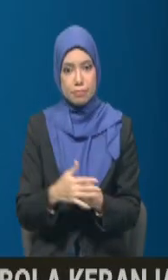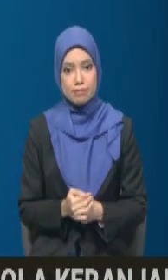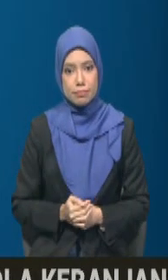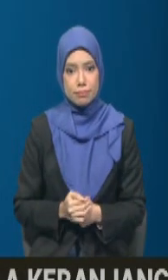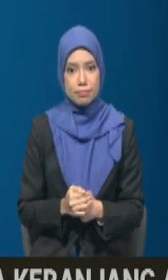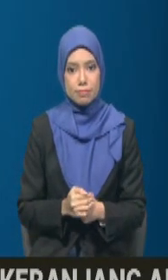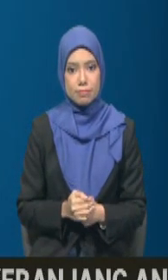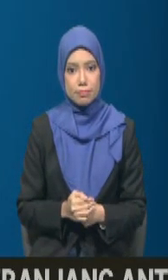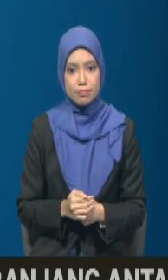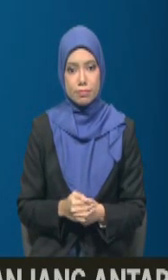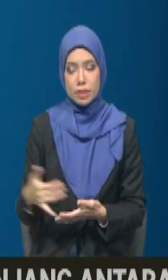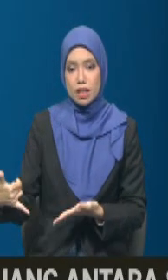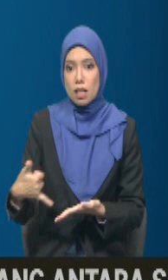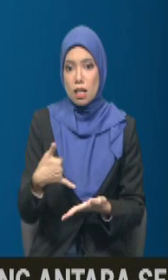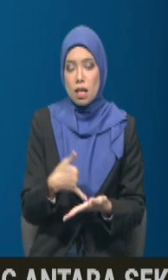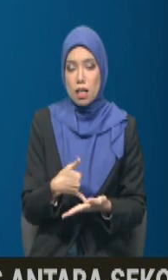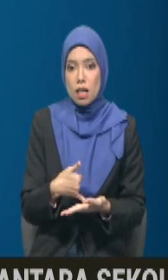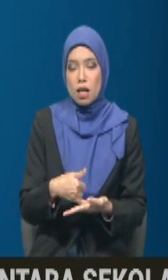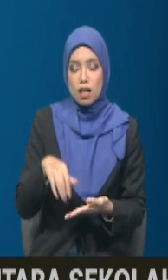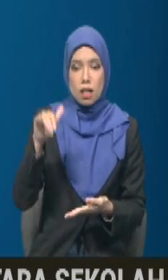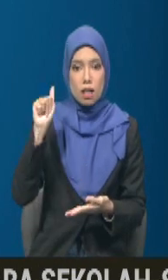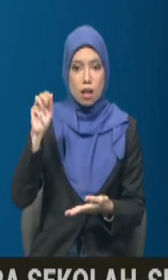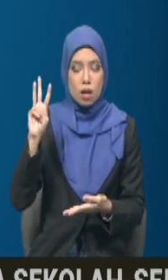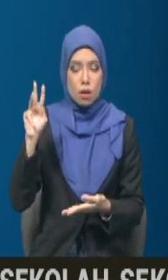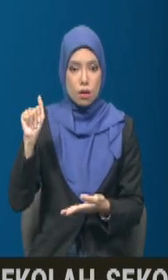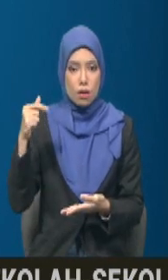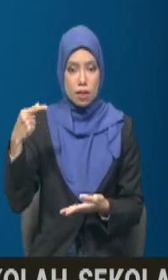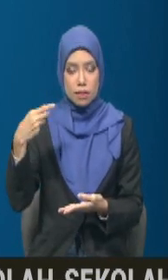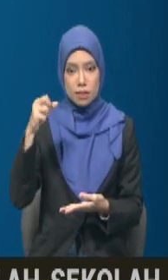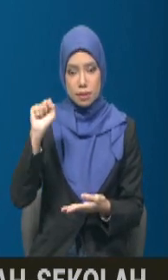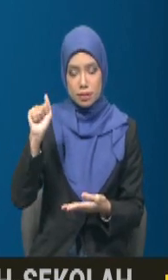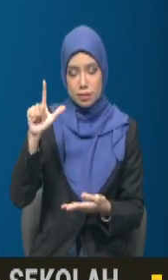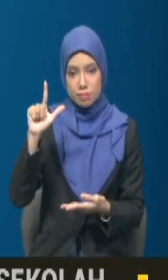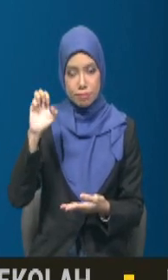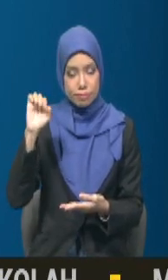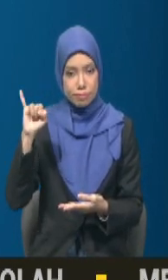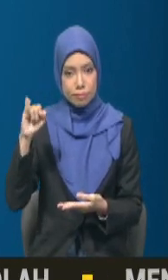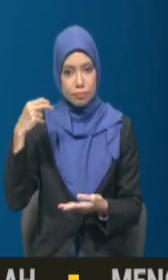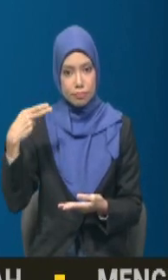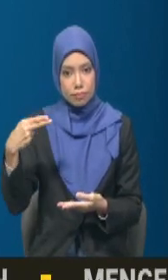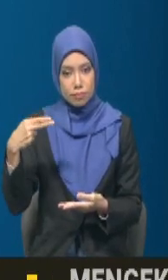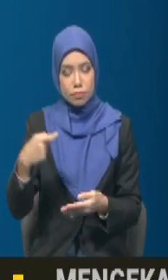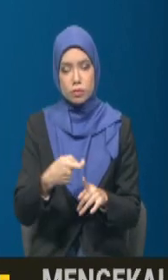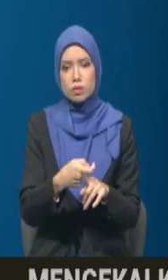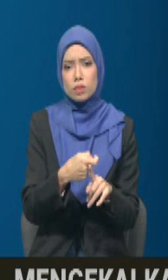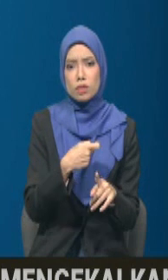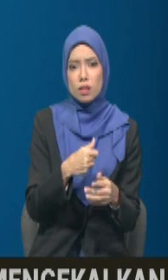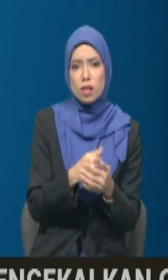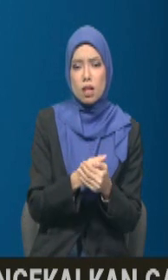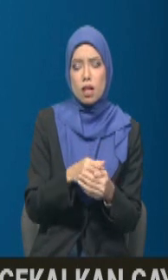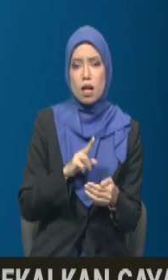MI hadir Aang AB Haji Mohamad salh pemangku timbalan setiausaha tetap dasar dan